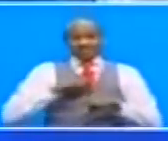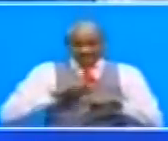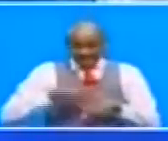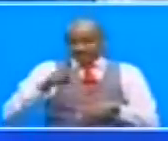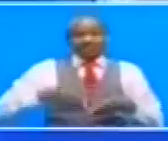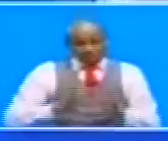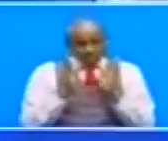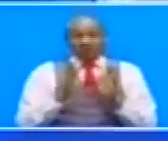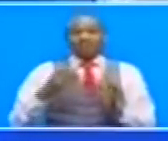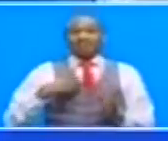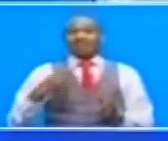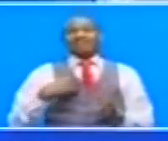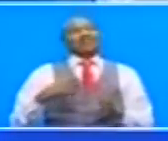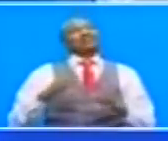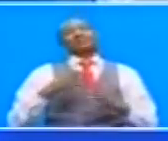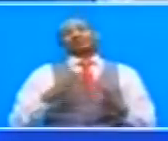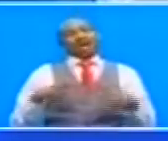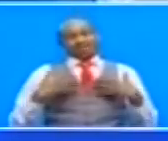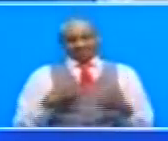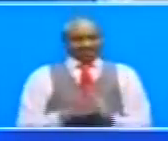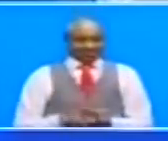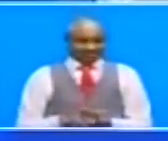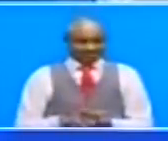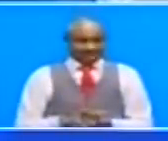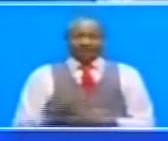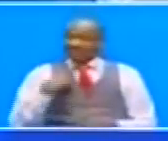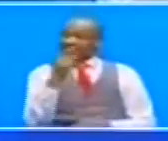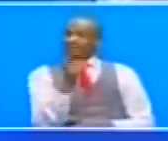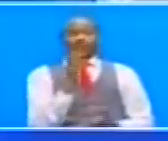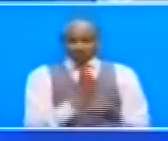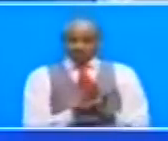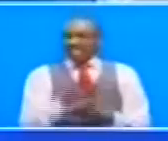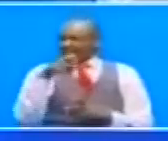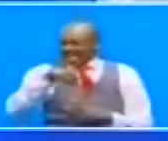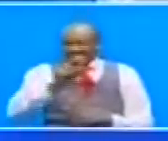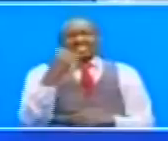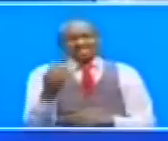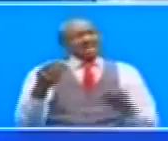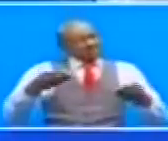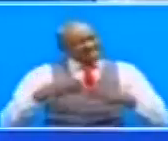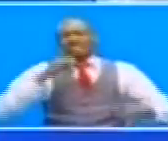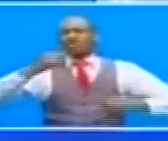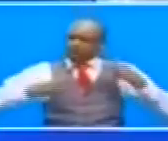Mumo nikamuita Mumo. Na I can tell you ameleta joy in my life,